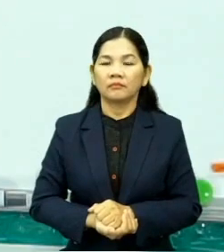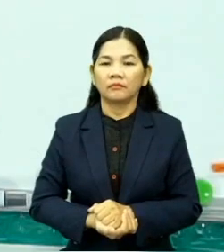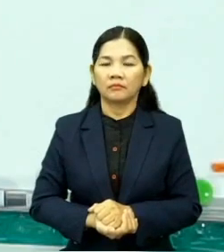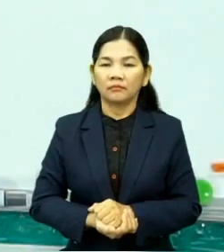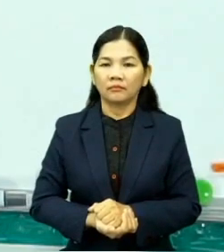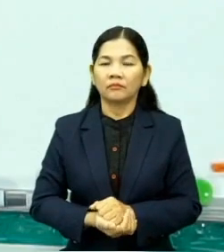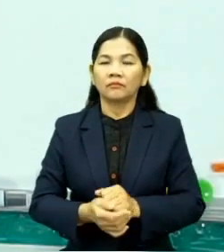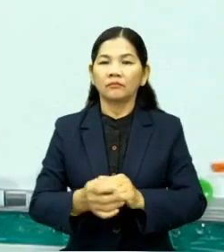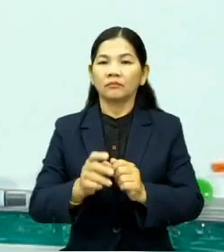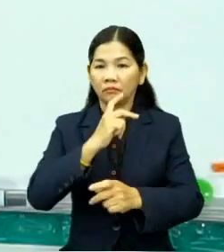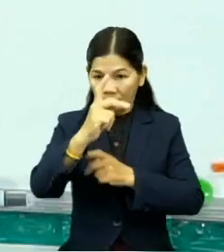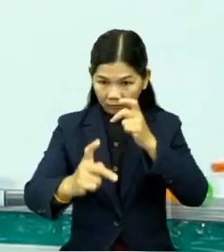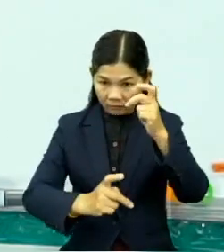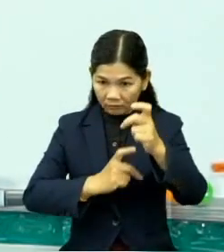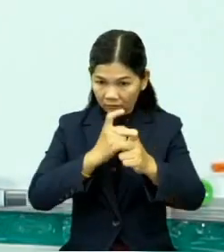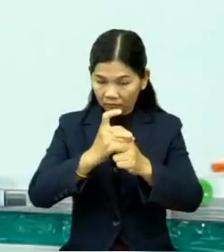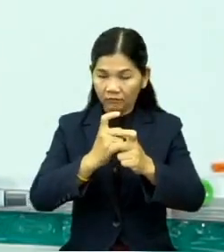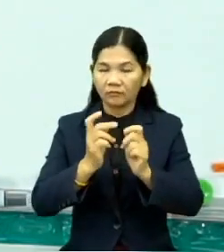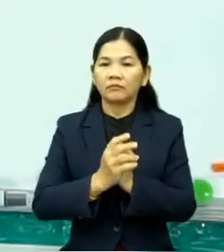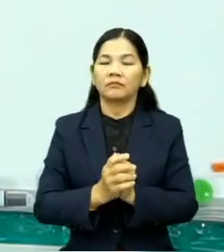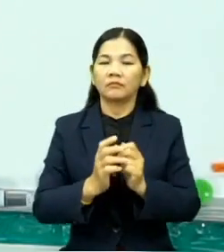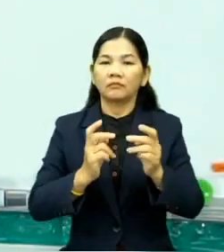ឲ្យបានគង់វង្ស